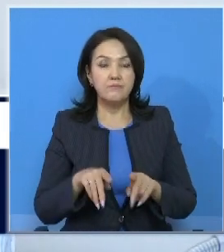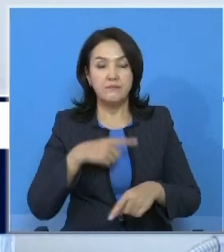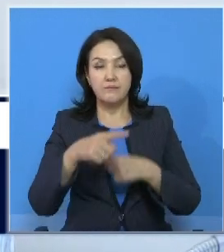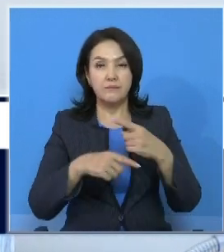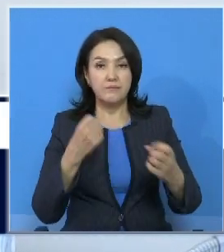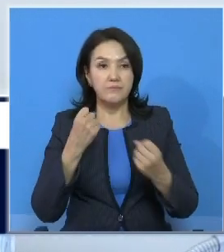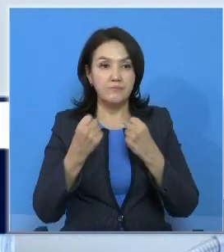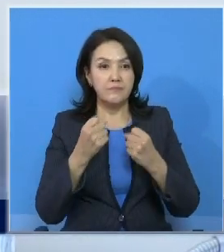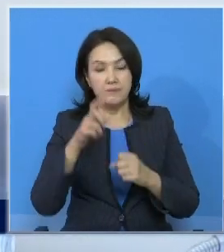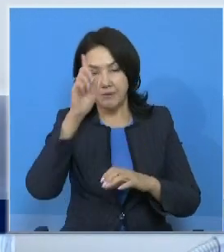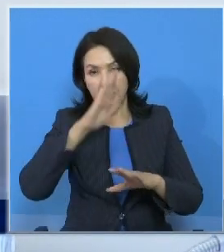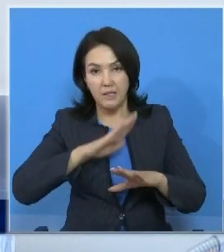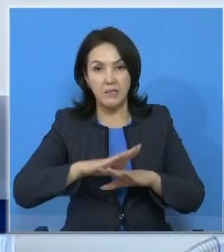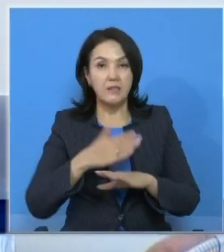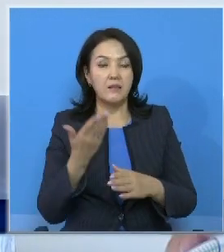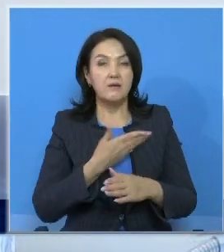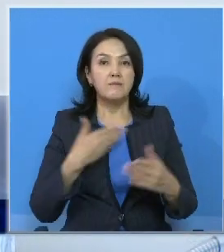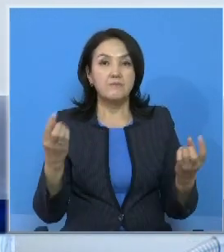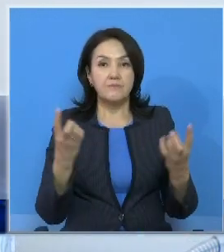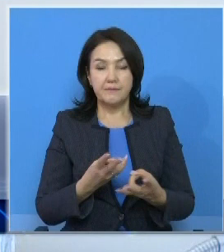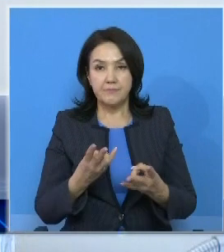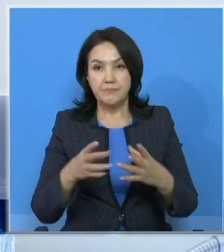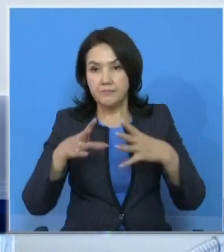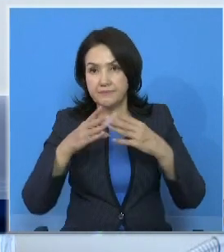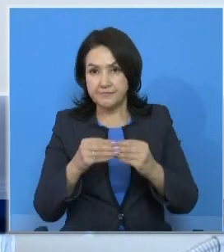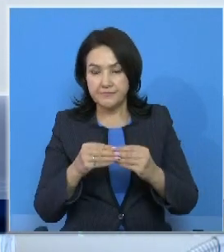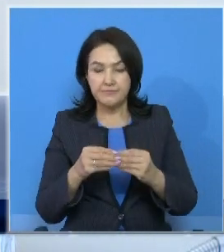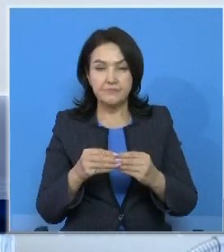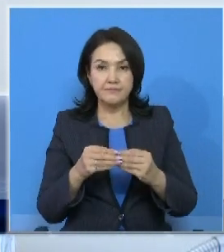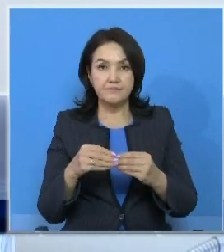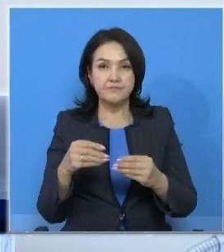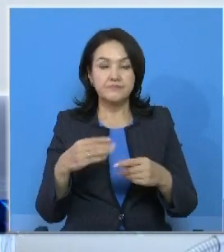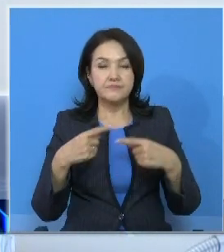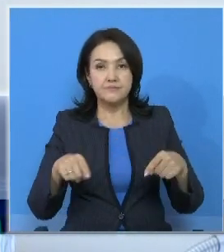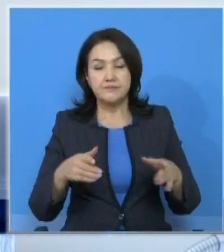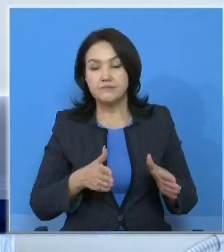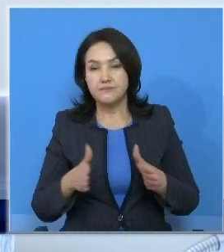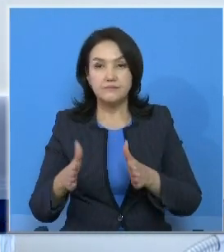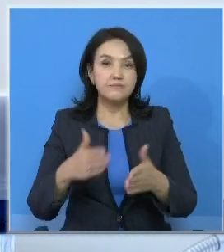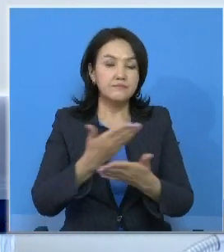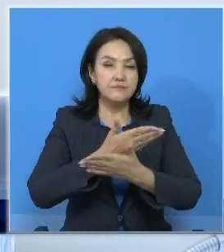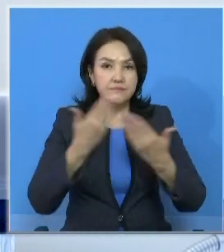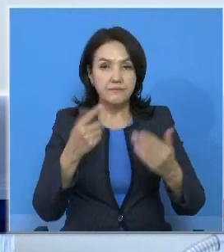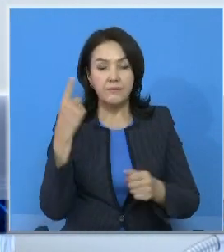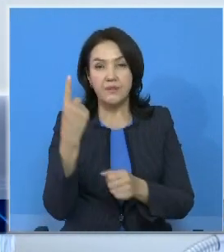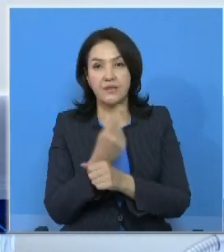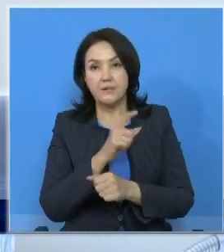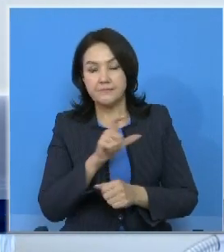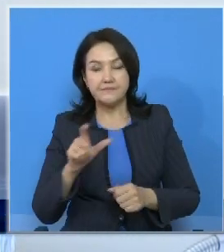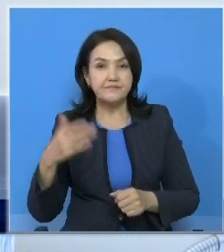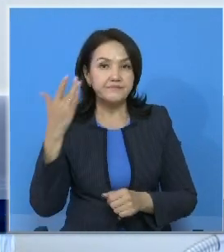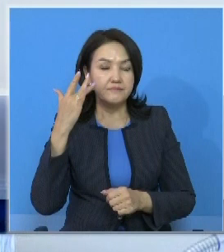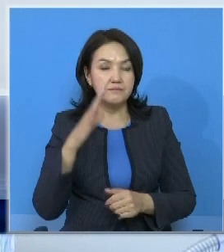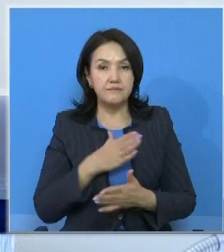дальнейшего укрепления государственности нам необходима сплоченность, другого пути нет. Единство народа всегда